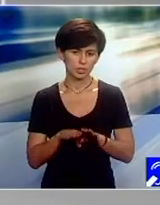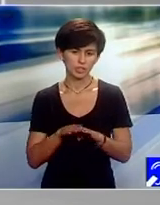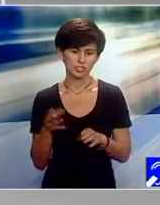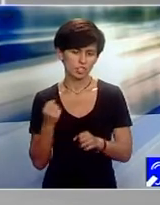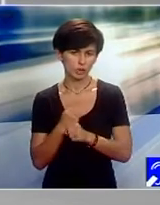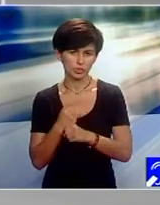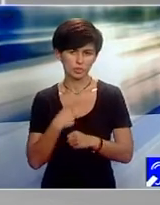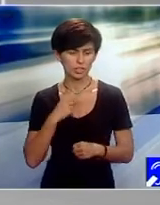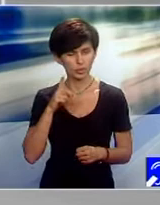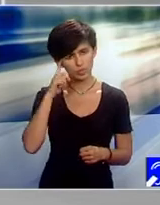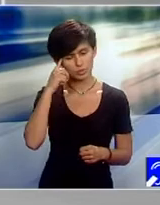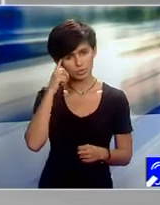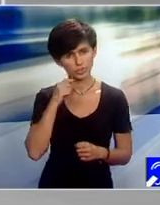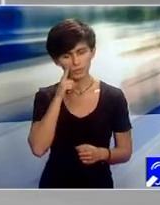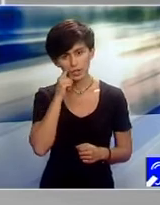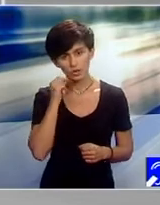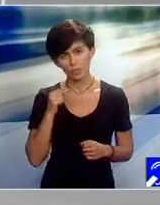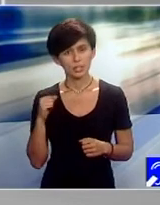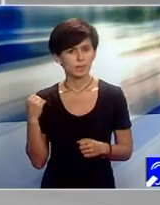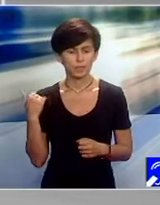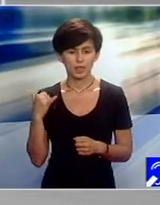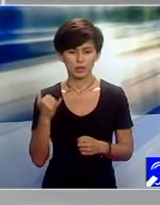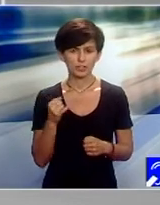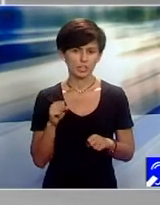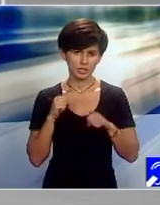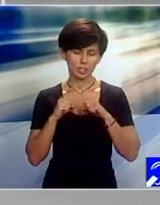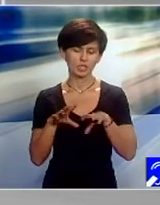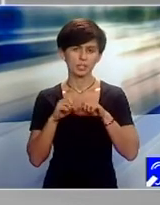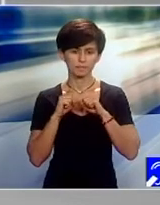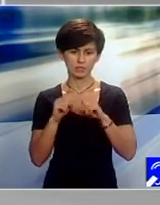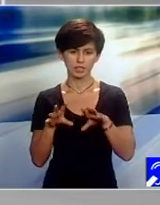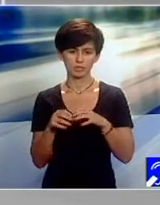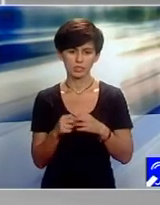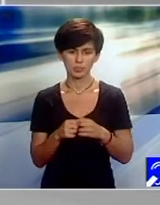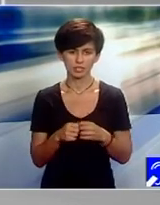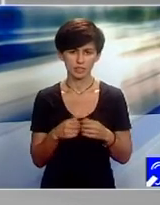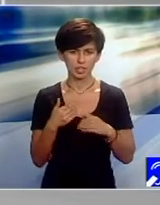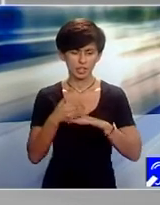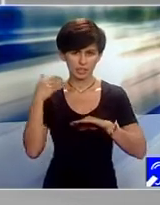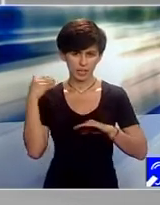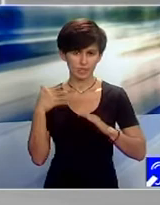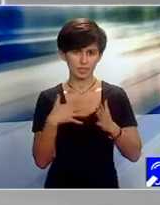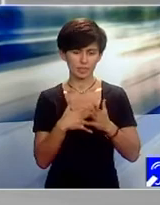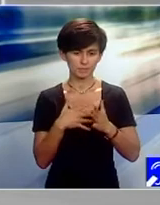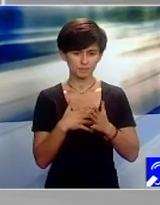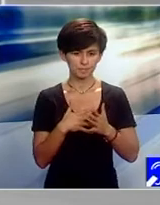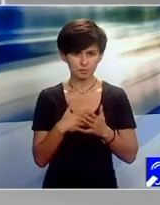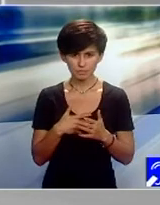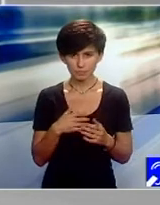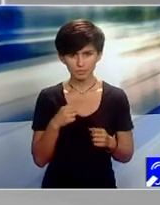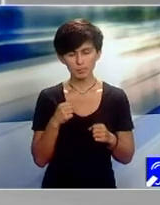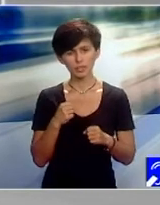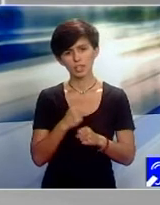venit în general informați. Înainte să le aplicăm testul de screening, le-am făcut o mică informare, dar